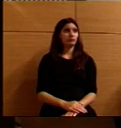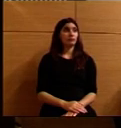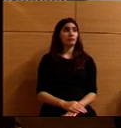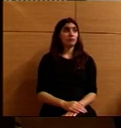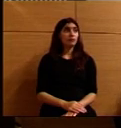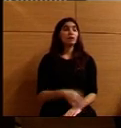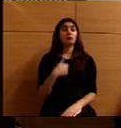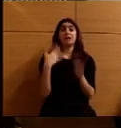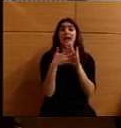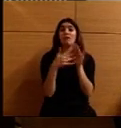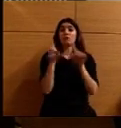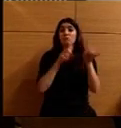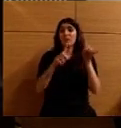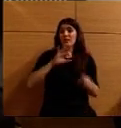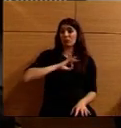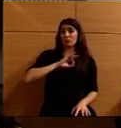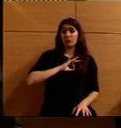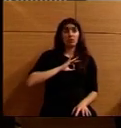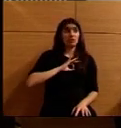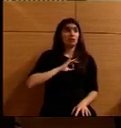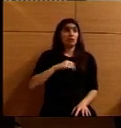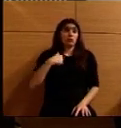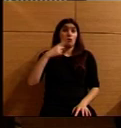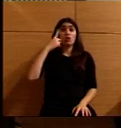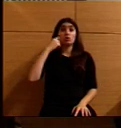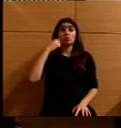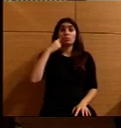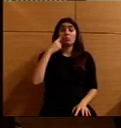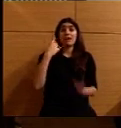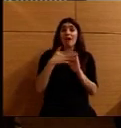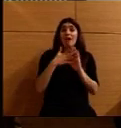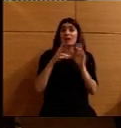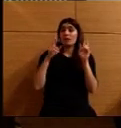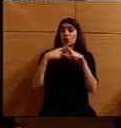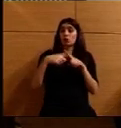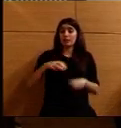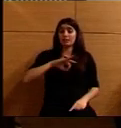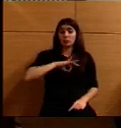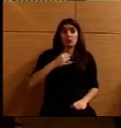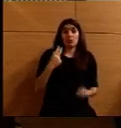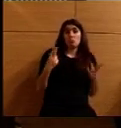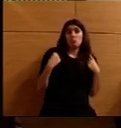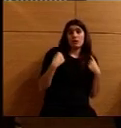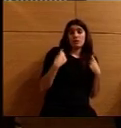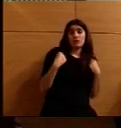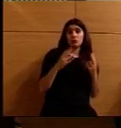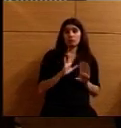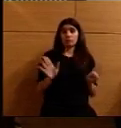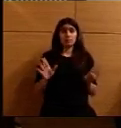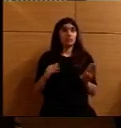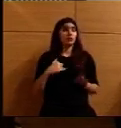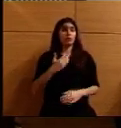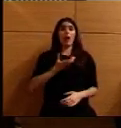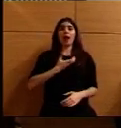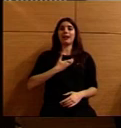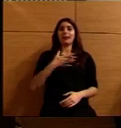Parlem de problemes de la Diputació. Tinc per costum parlar de problemes de la Diputació o tinc per costum parlar de problemes dels municipis, com bé ha dit, i com a alcalde de